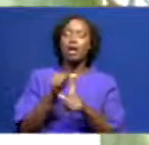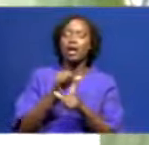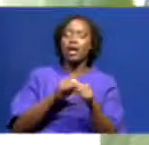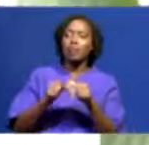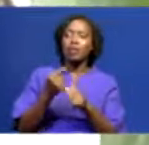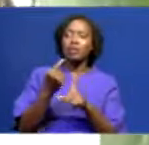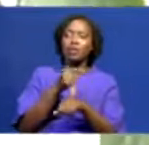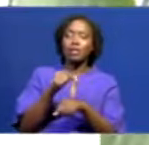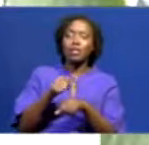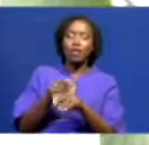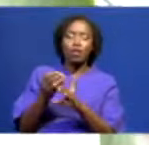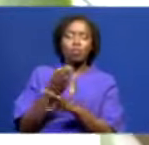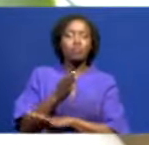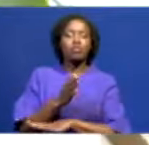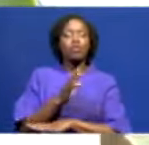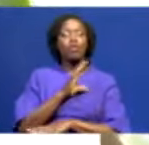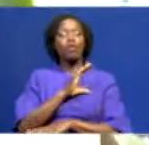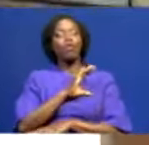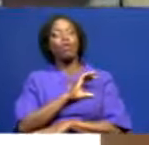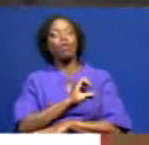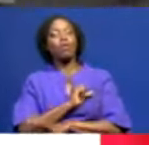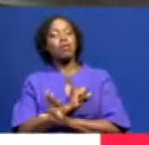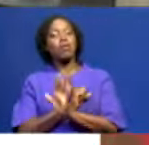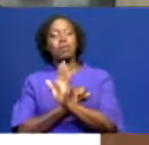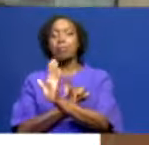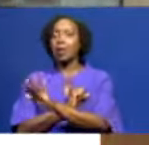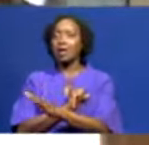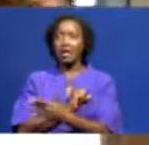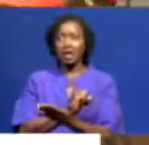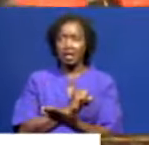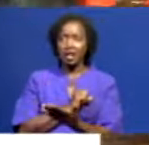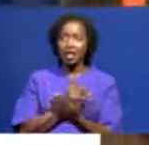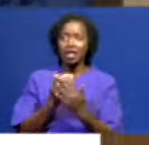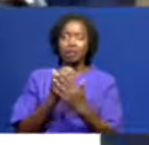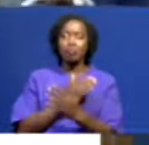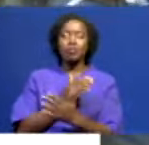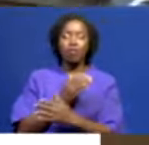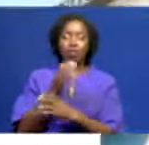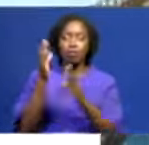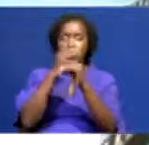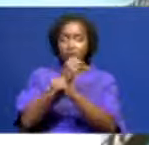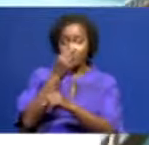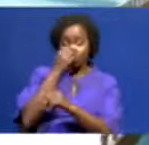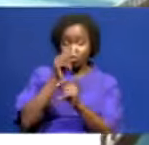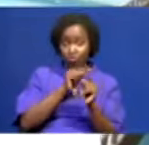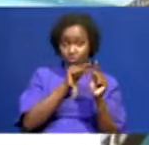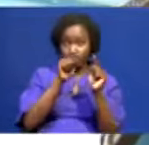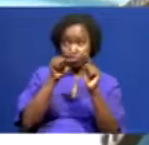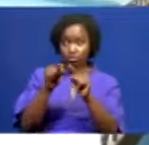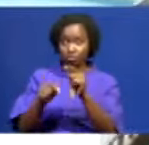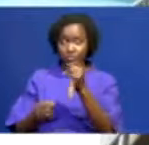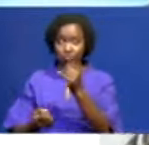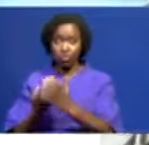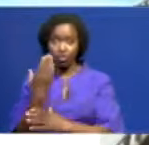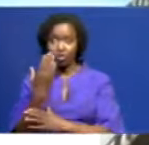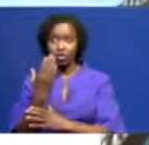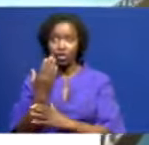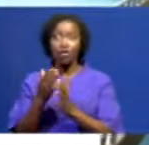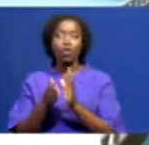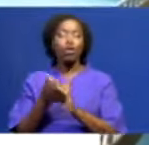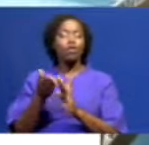ya utulivu kurejea. Zoezi hilo lilijiri kabla ya Rais William Ruto kuhudhuria hafla ya uzinduzi wa huduma